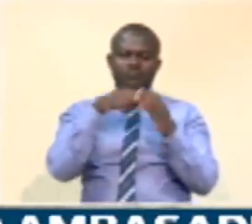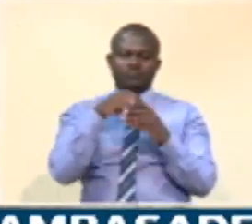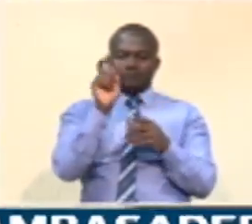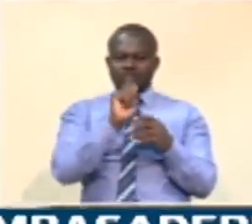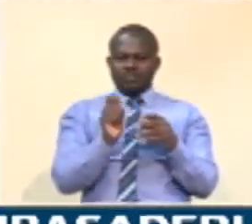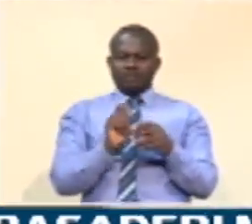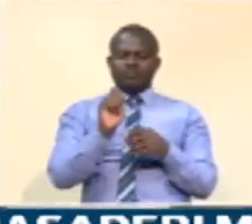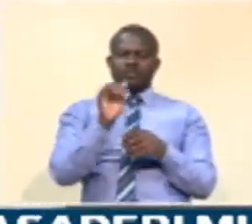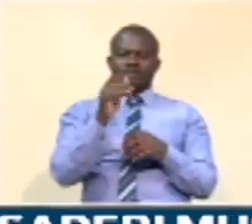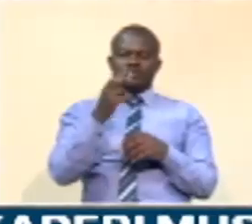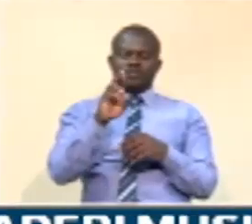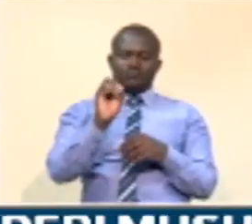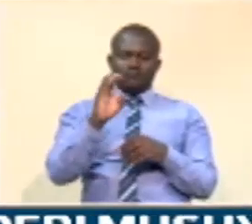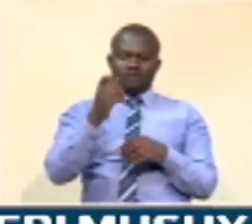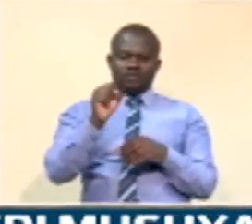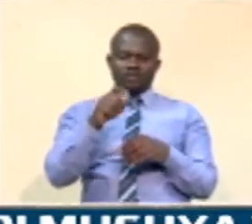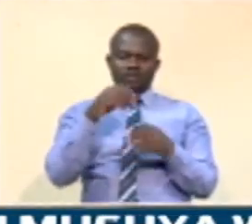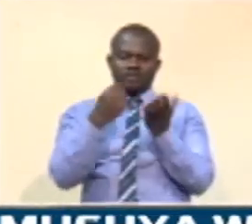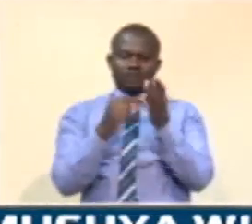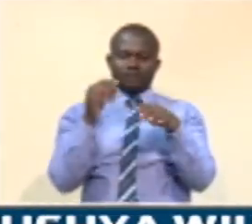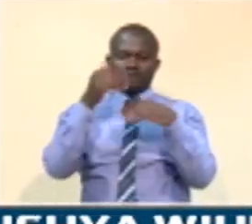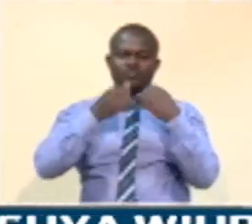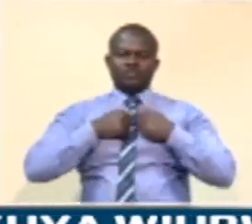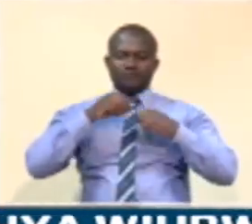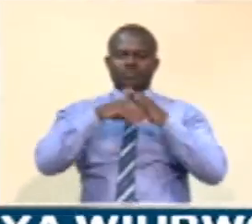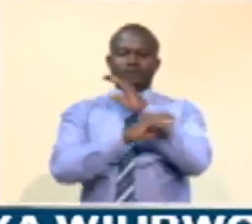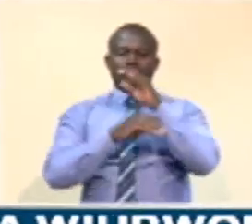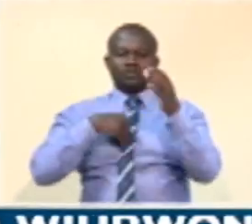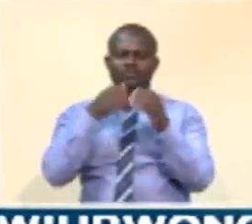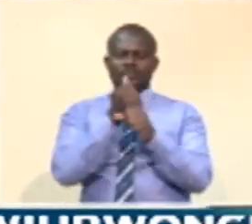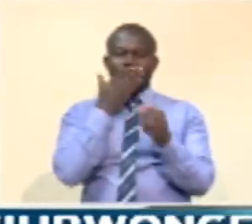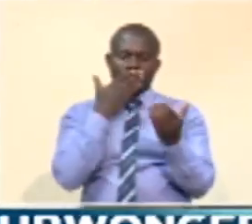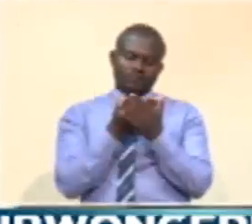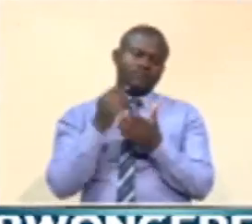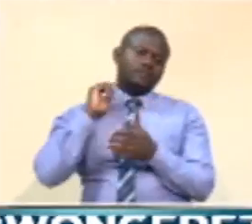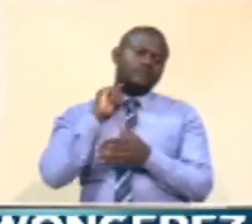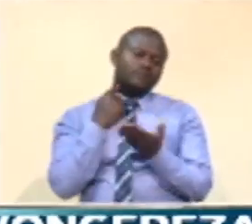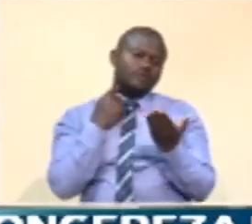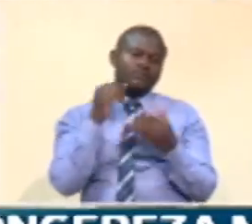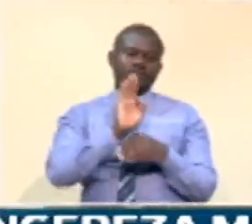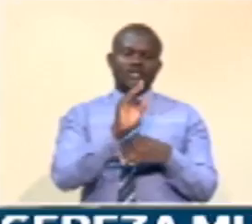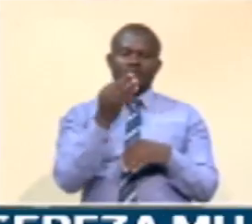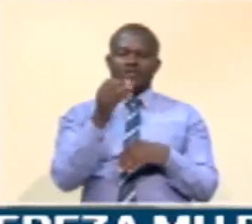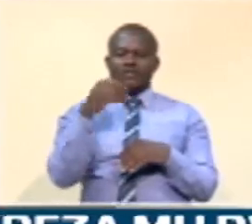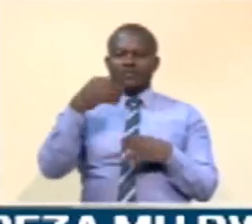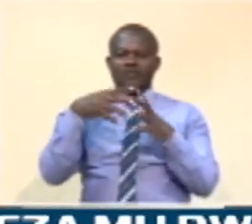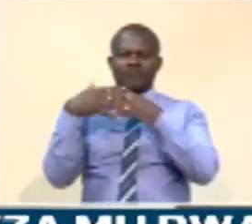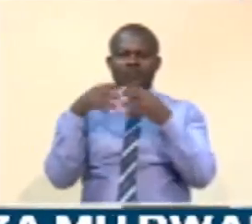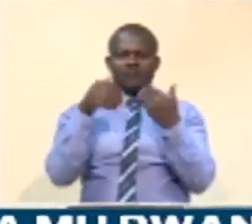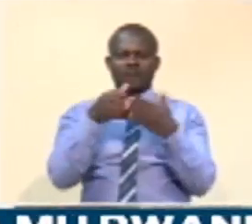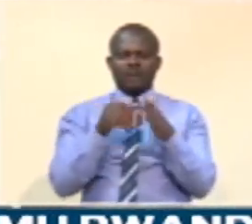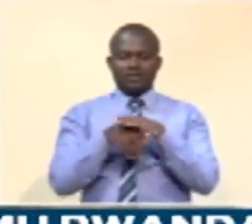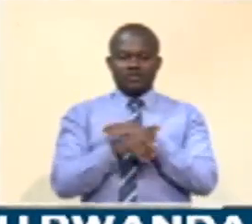Cote d'Ivoire Uganda naho u Rwanda rukaza mu bihugu bifite ikawa nziza iryoshye miliyari 30 z'amadolari y'Amerika nizo